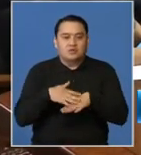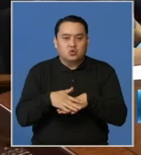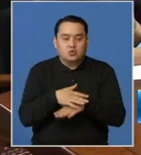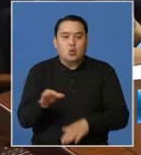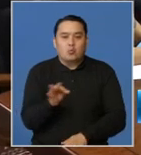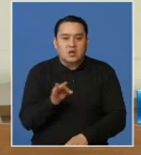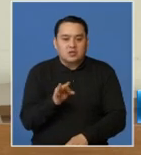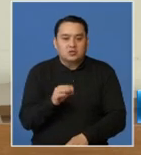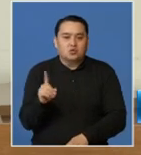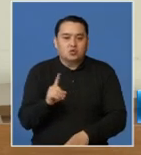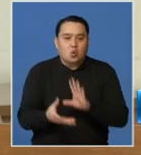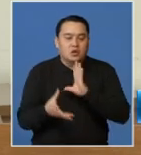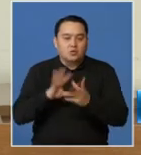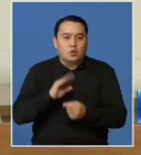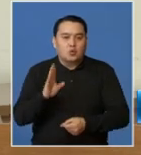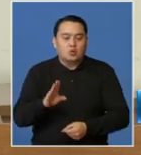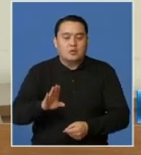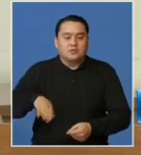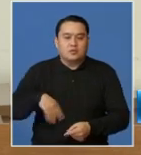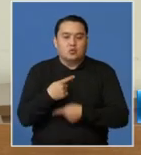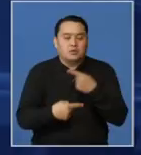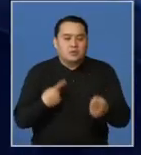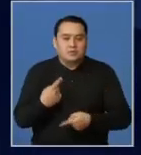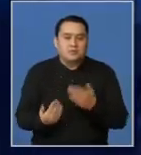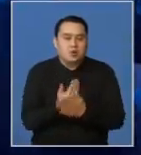пункта области. Что из этого выйдет, мы узнаем совсем